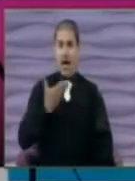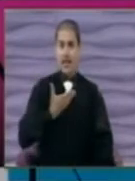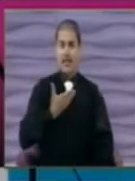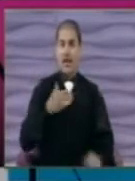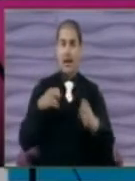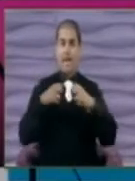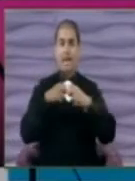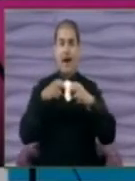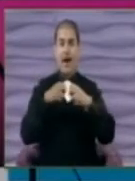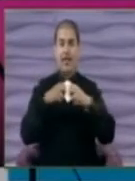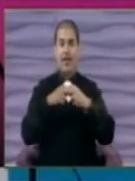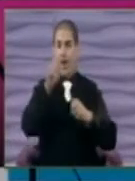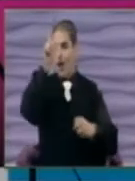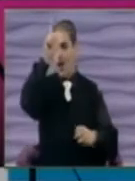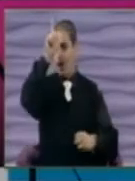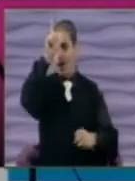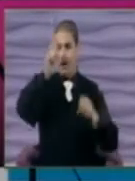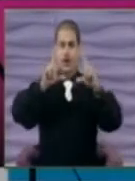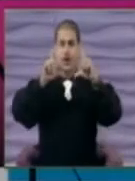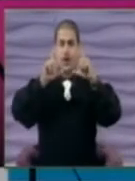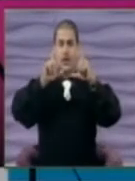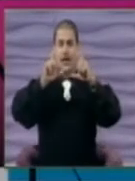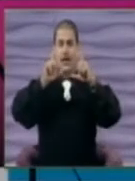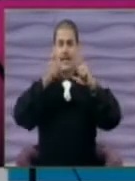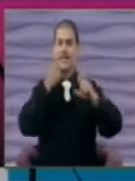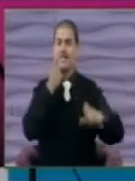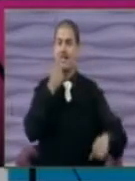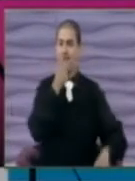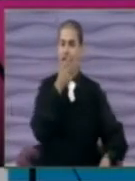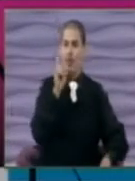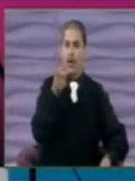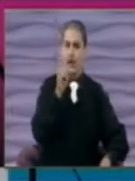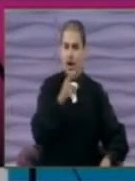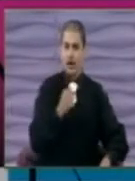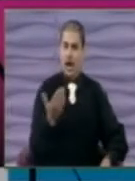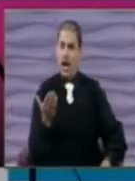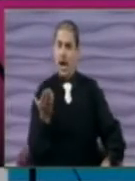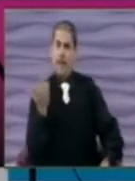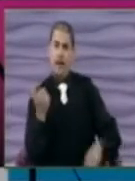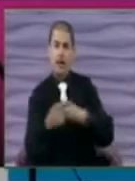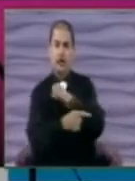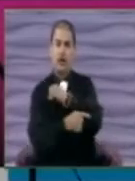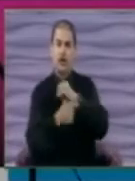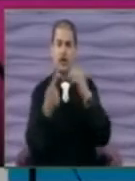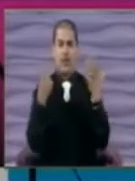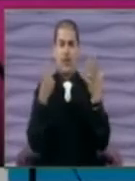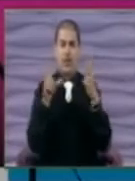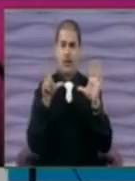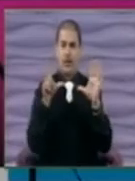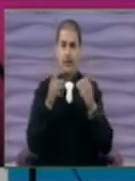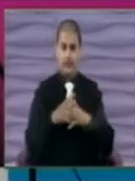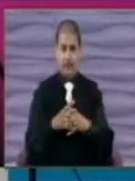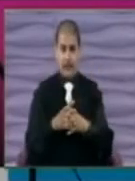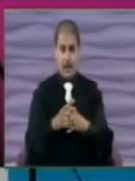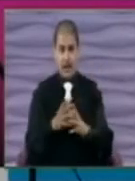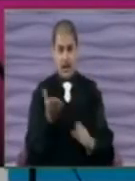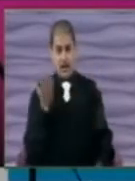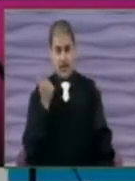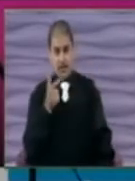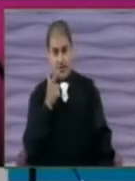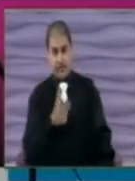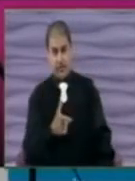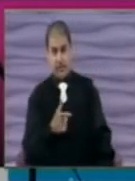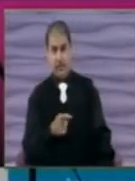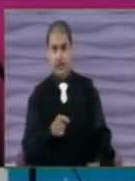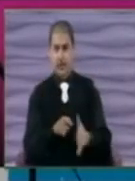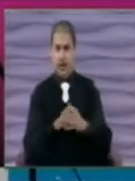الأردني العربي 11 للصور الفوتوغرافية لعام 2013 اللي كانت تقريبا الأسبوع الماضي. حصلت فيها على 4 جوائز، المركز الأول في